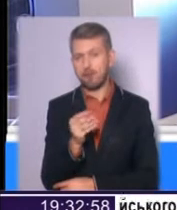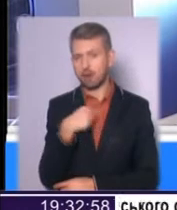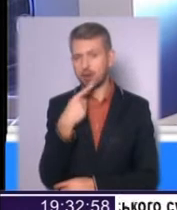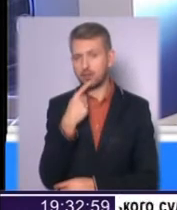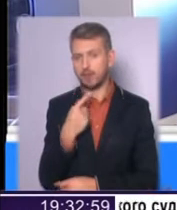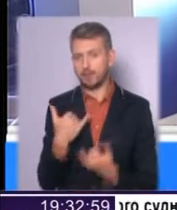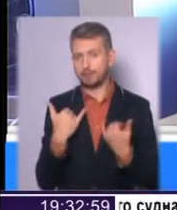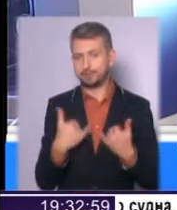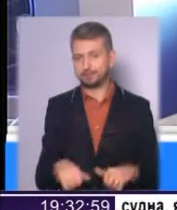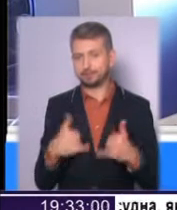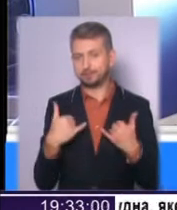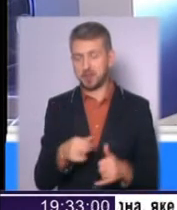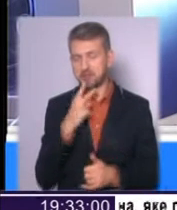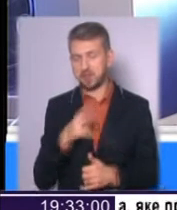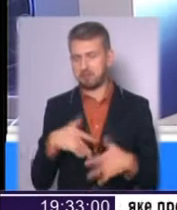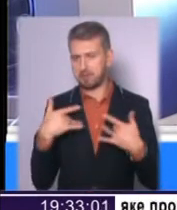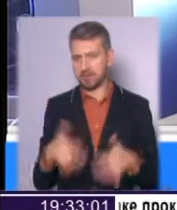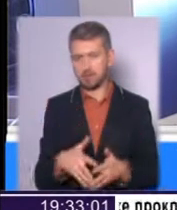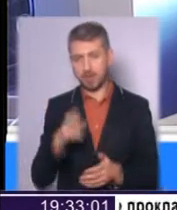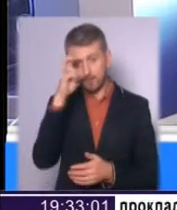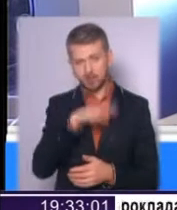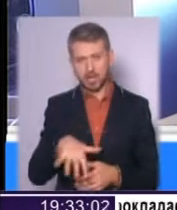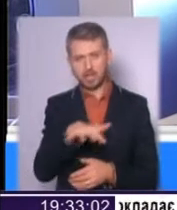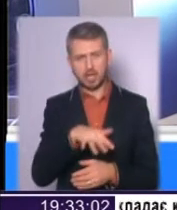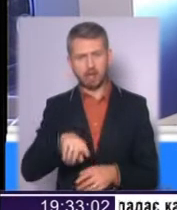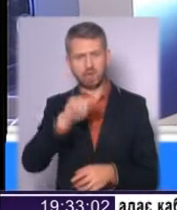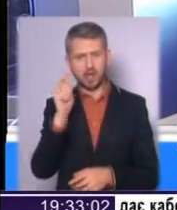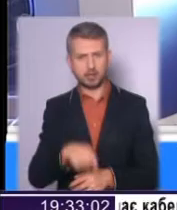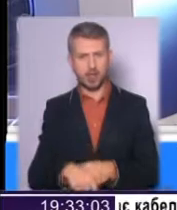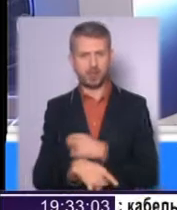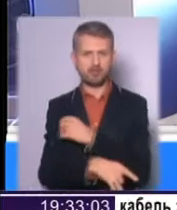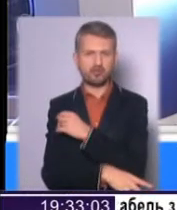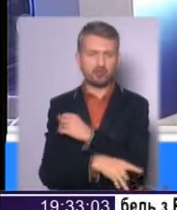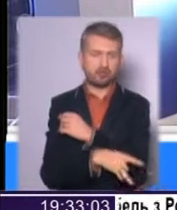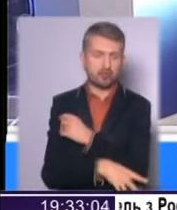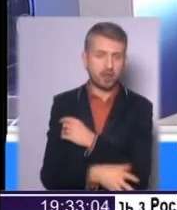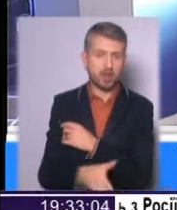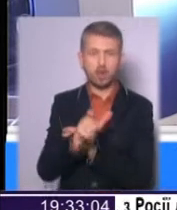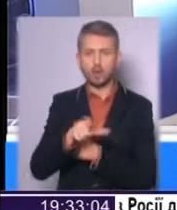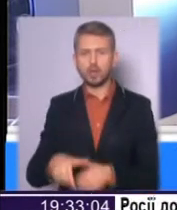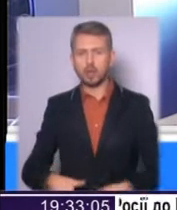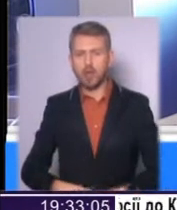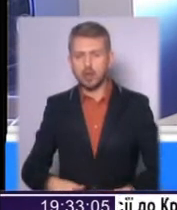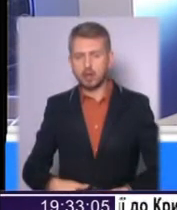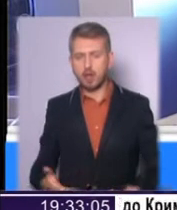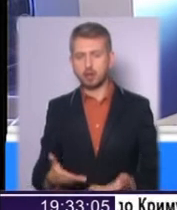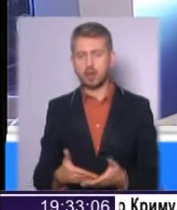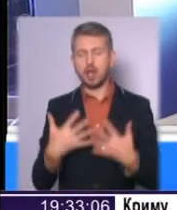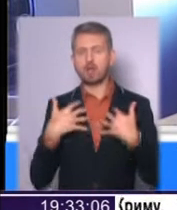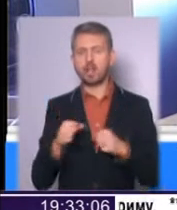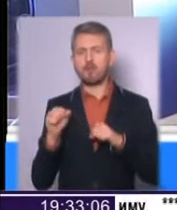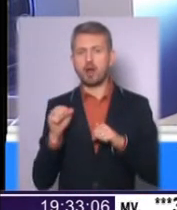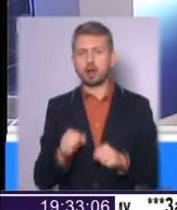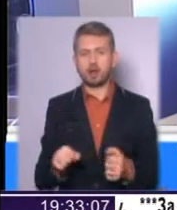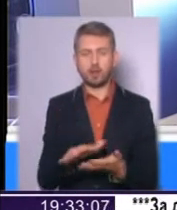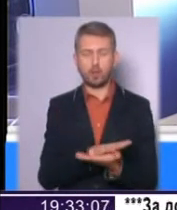вони хочуть робити. А якщо щось конкретно, то вони відмовляються. Давайте слухати глядачів. Ми вас вітаємо. Добрий вечір. Добрий день. У